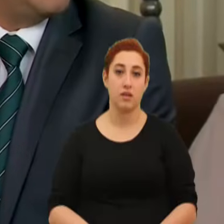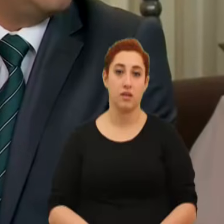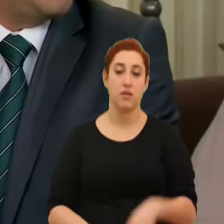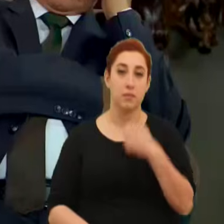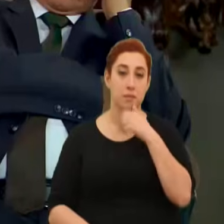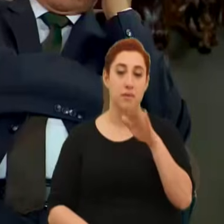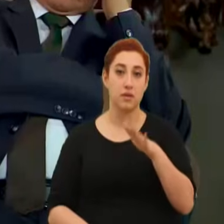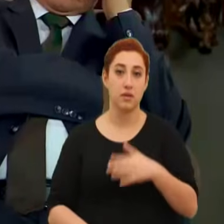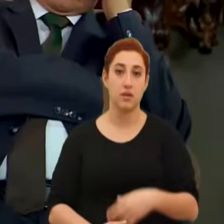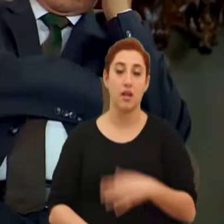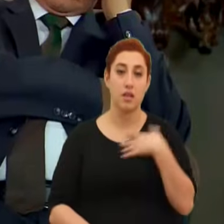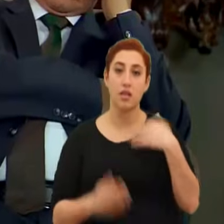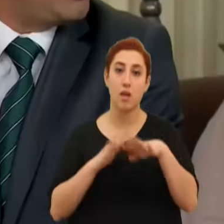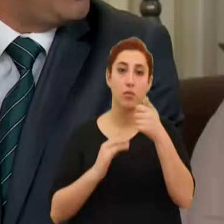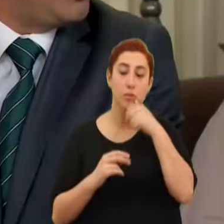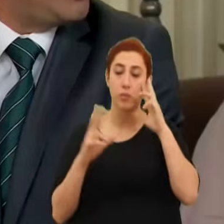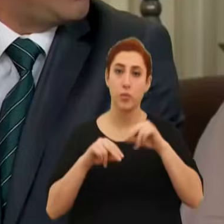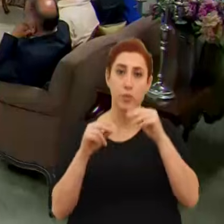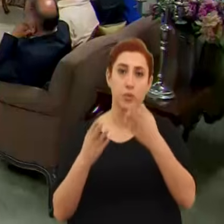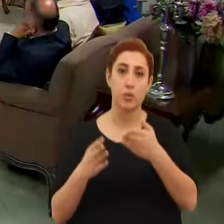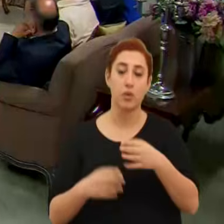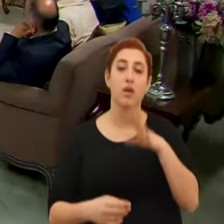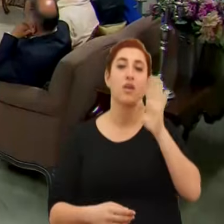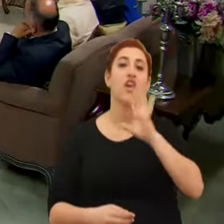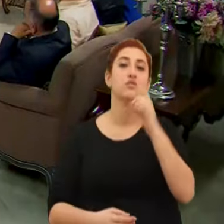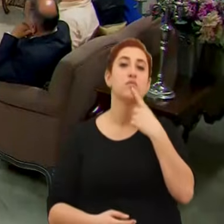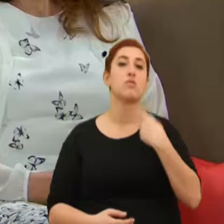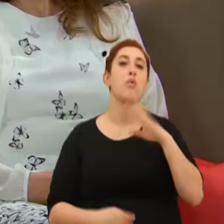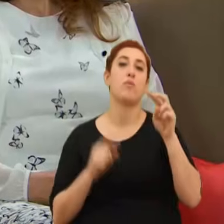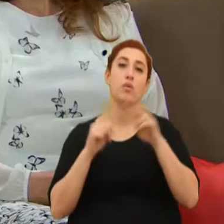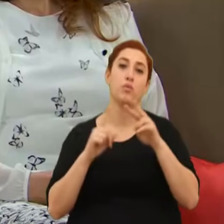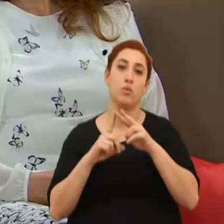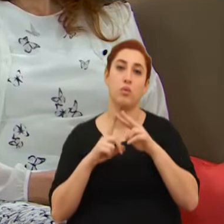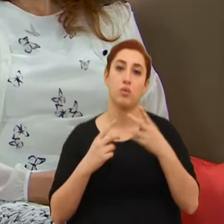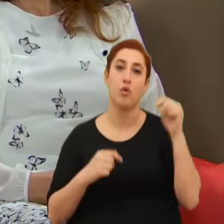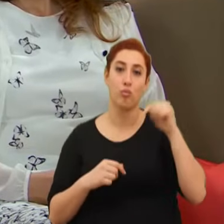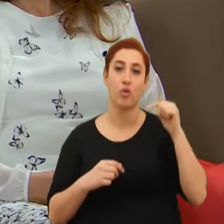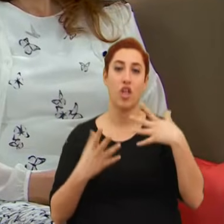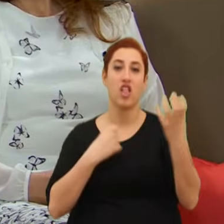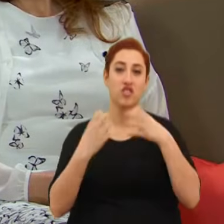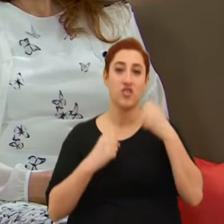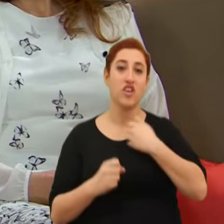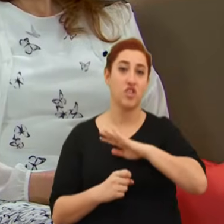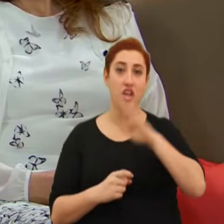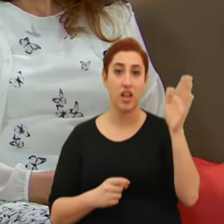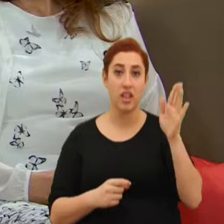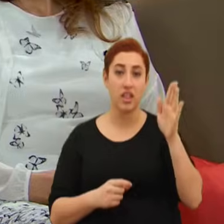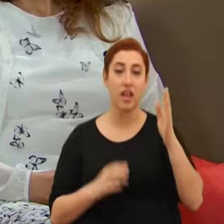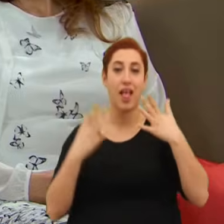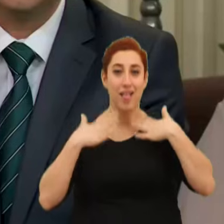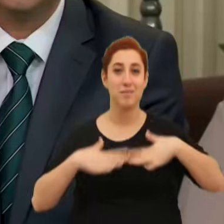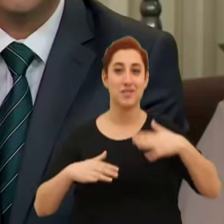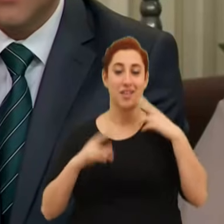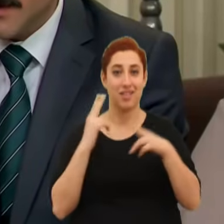Baba, anne ne yapıyor, babam uyukluyor. Ya hiç sorma Nurhan. Bugün alışverişe gittik,